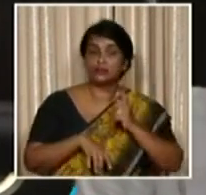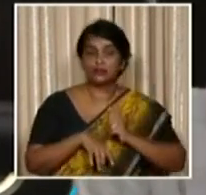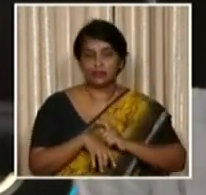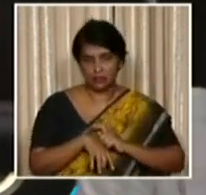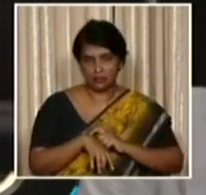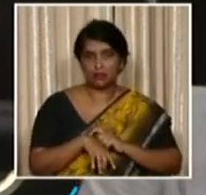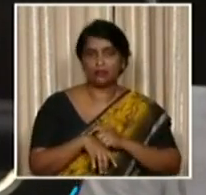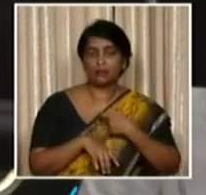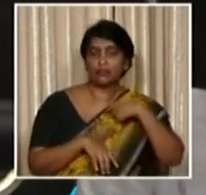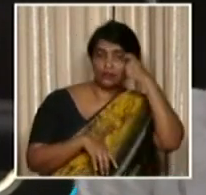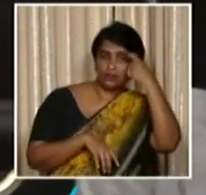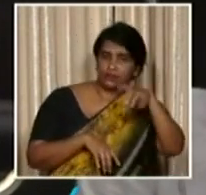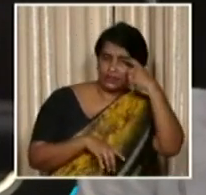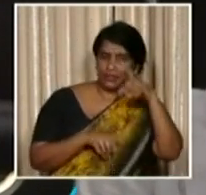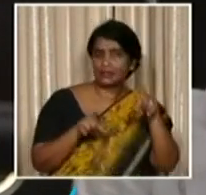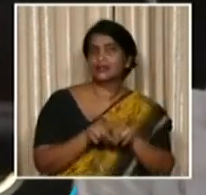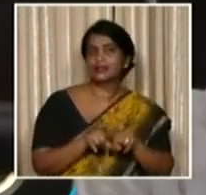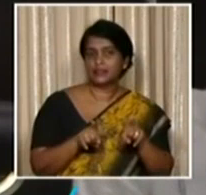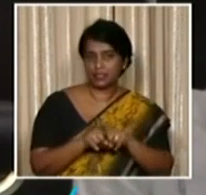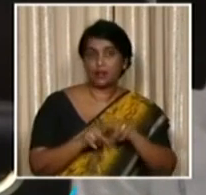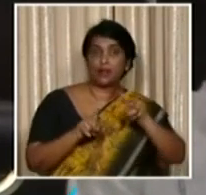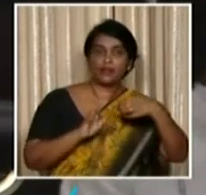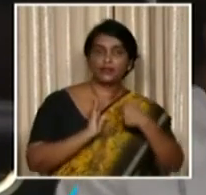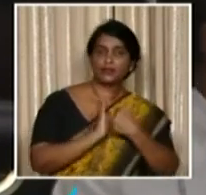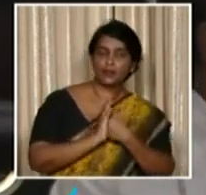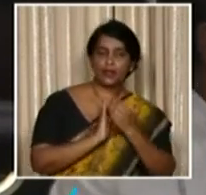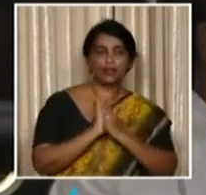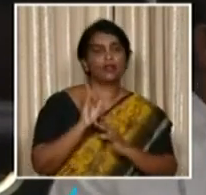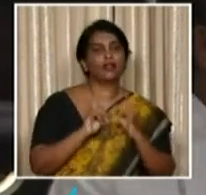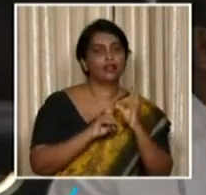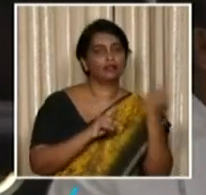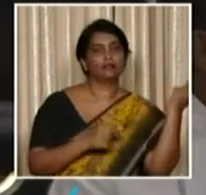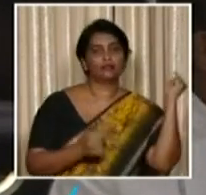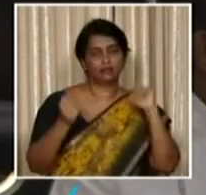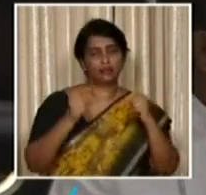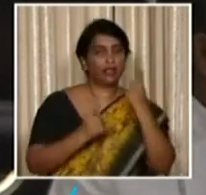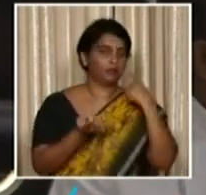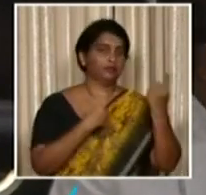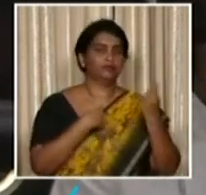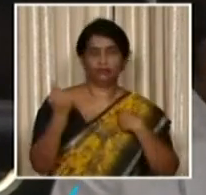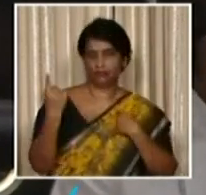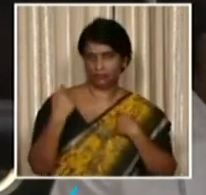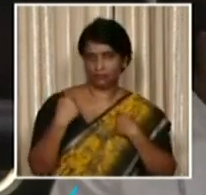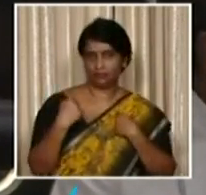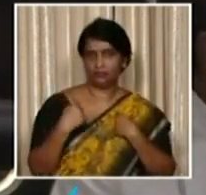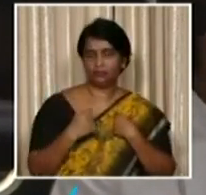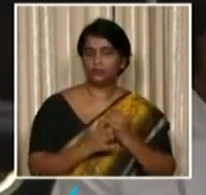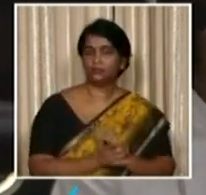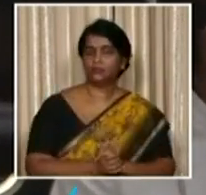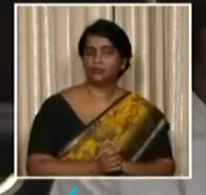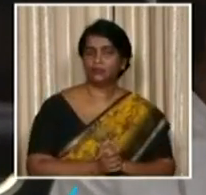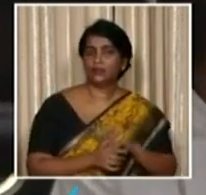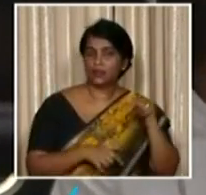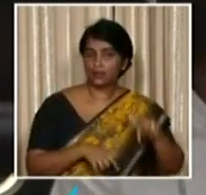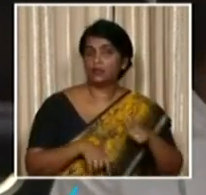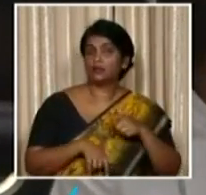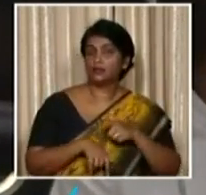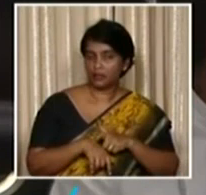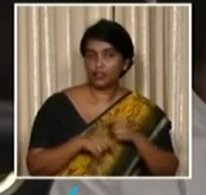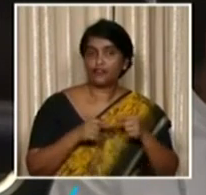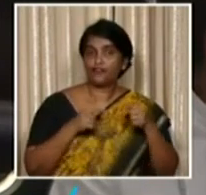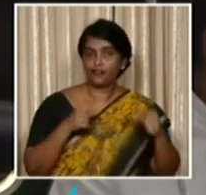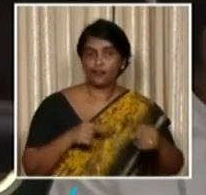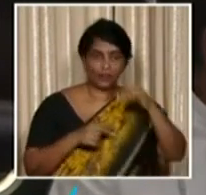අවස්ථාවලදී නිරීක්ෂකයන් හැටියට වෙනත් ගරු මන්ත්‍රීවරු මේකට පැමිණෙන්න ඉල්ලීම් කරනවා. මේ අවස්ථාවේදීත්